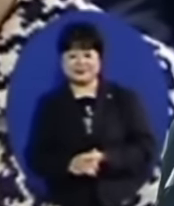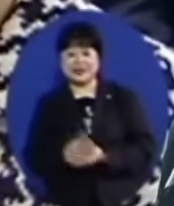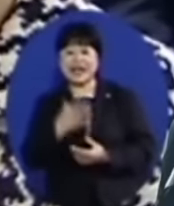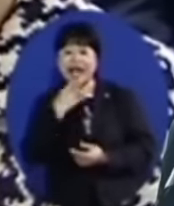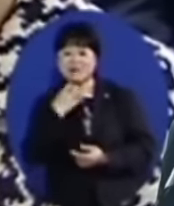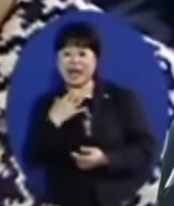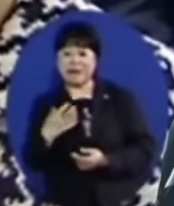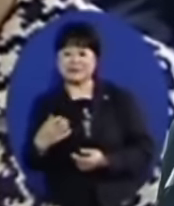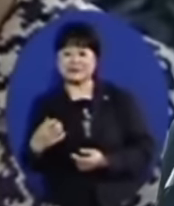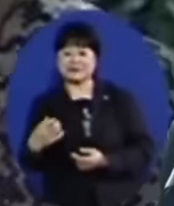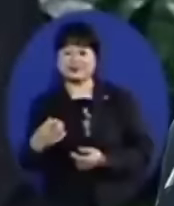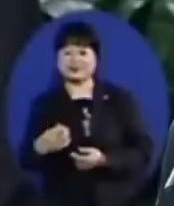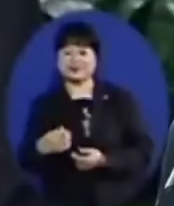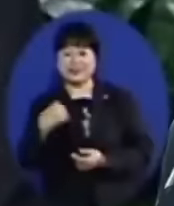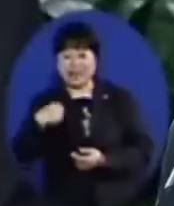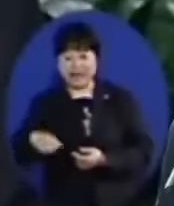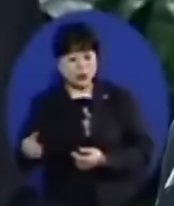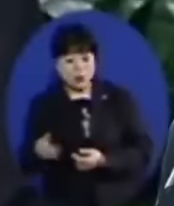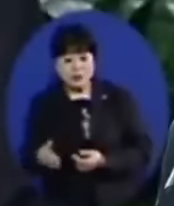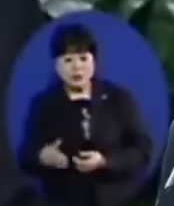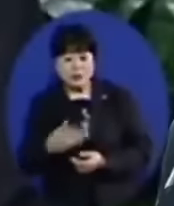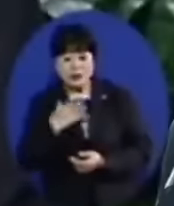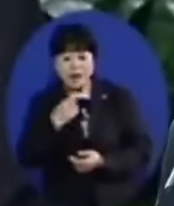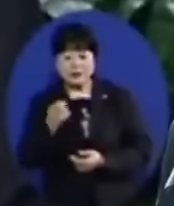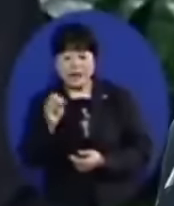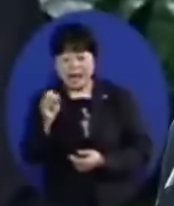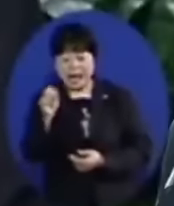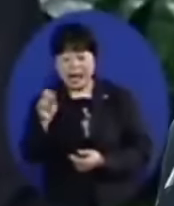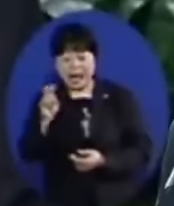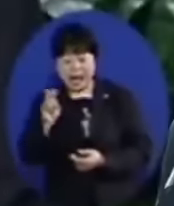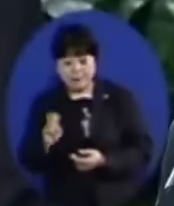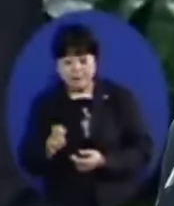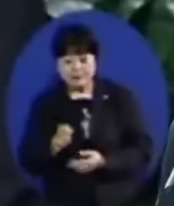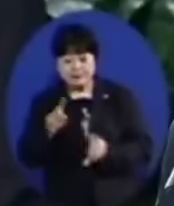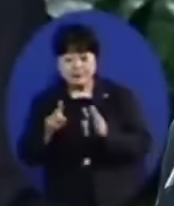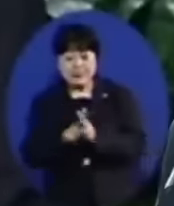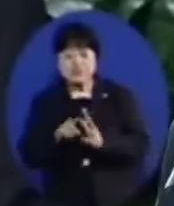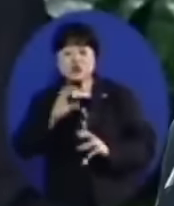아브라함이 자식도 없는데 아브라함 많은 민족의 조상